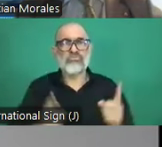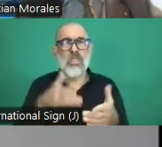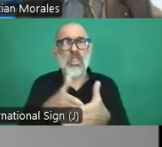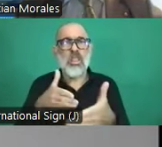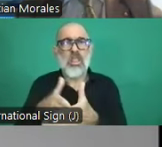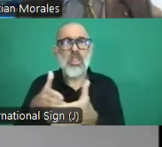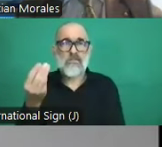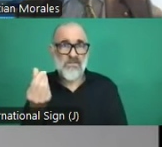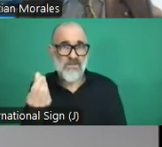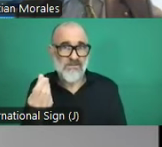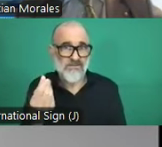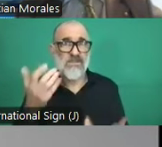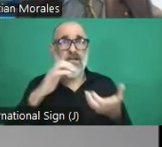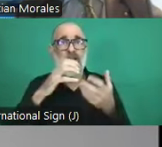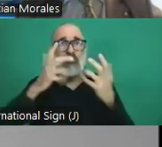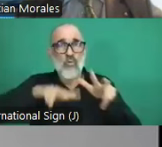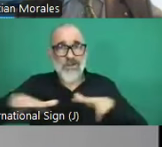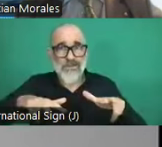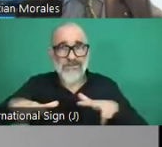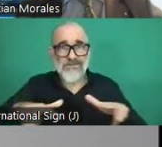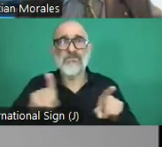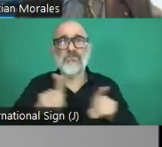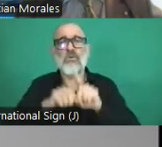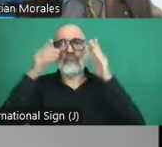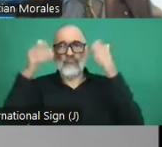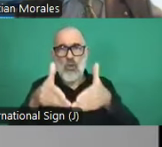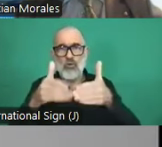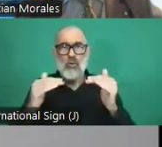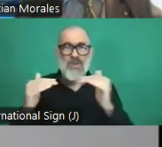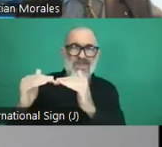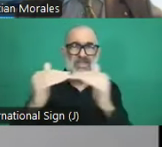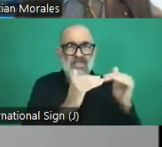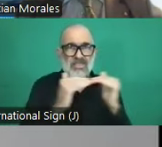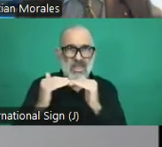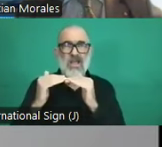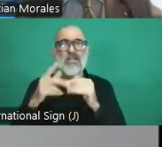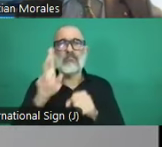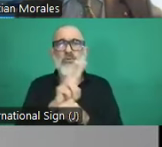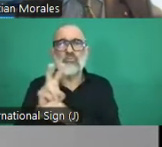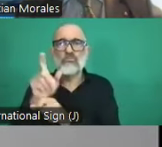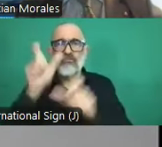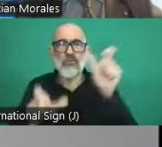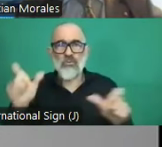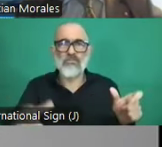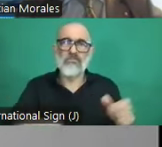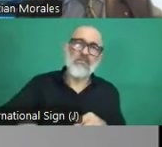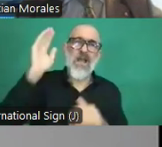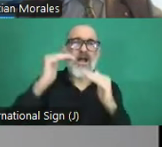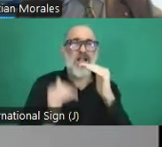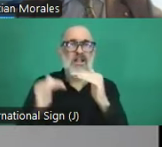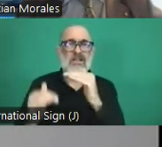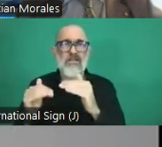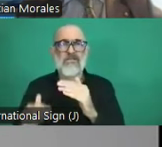constatou protection na des prática a populations les percepção plus que temos vulnérables. que a pandemia da Covid-19 Ce rapport acentuou nous donne une desigualdades vision e pratique